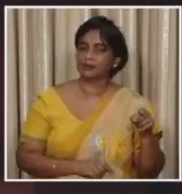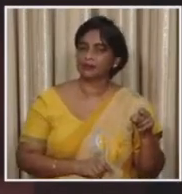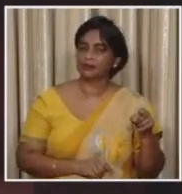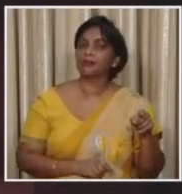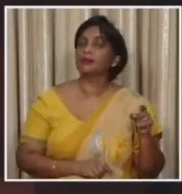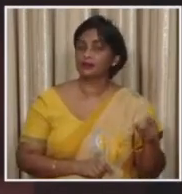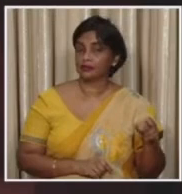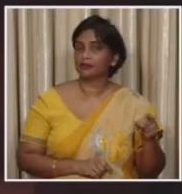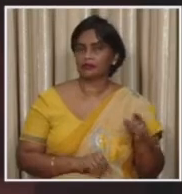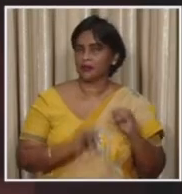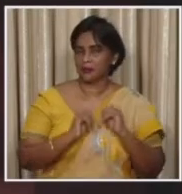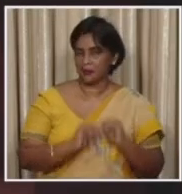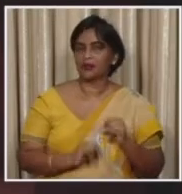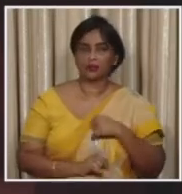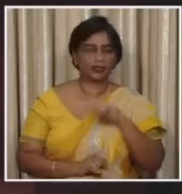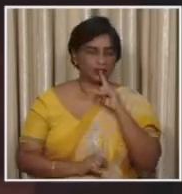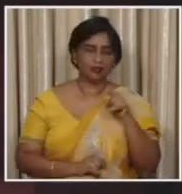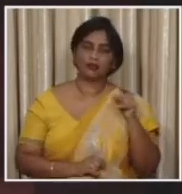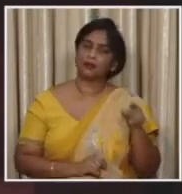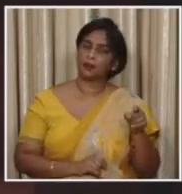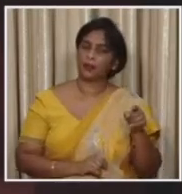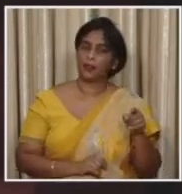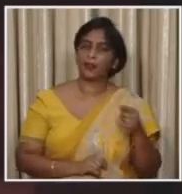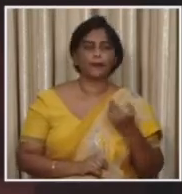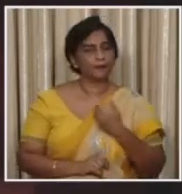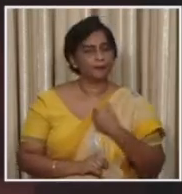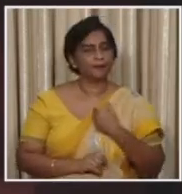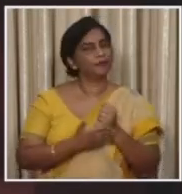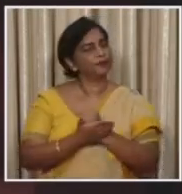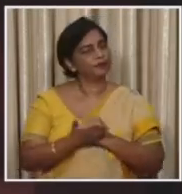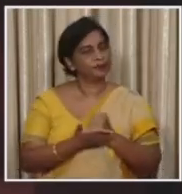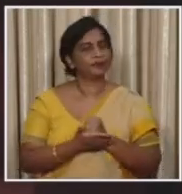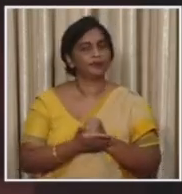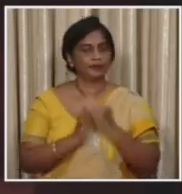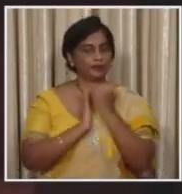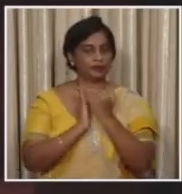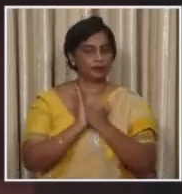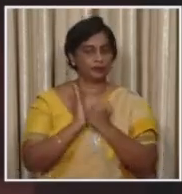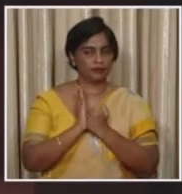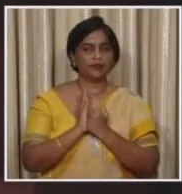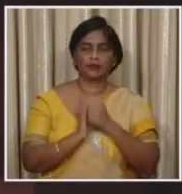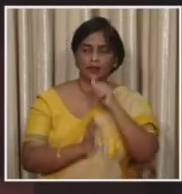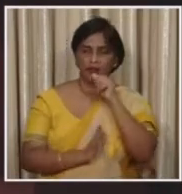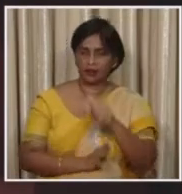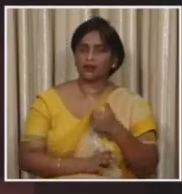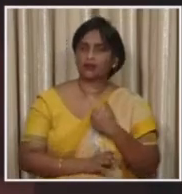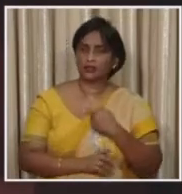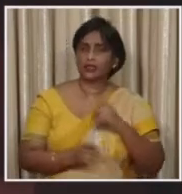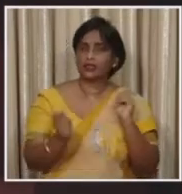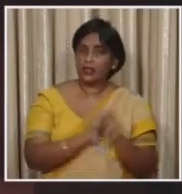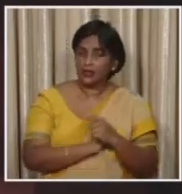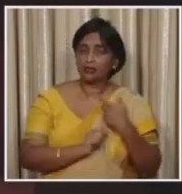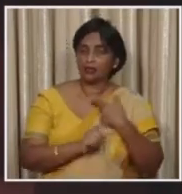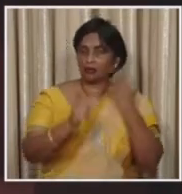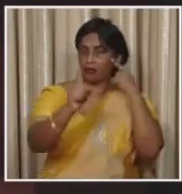ඒක අසාධාරණයි කියන කාරණාව. අනිතක මම මේ හැම කාරණාවක්ම මම ඇත්ත වශයෙන්ම මම ක්‍රිකටර්ස්ලවයි